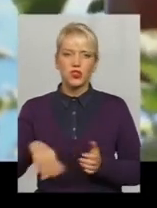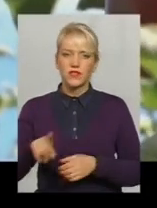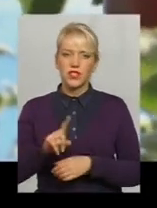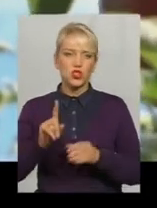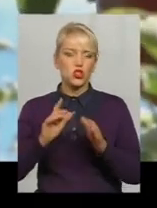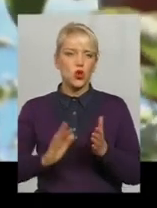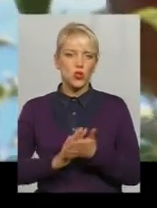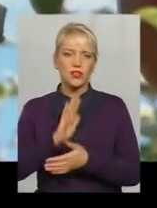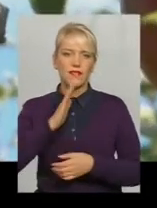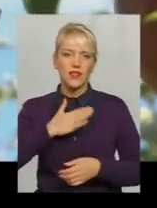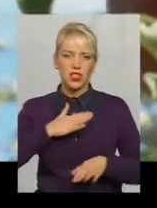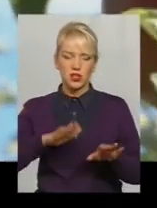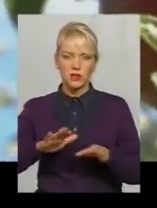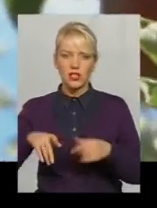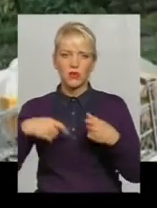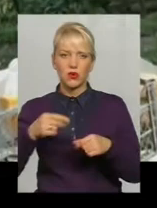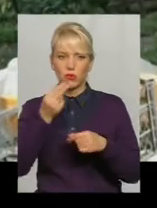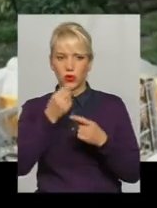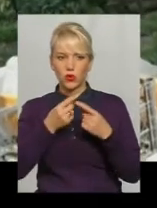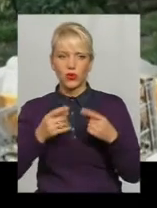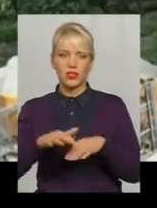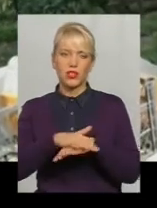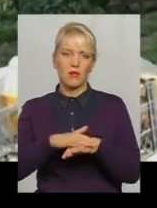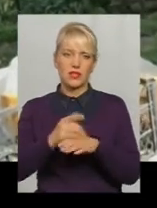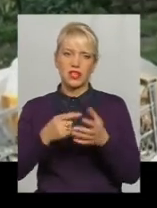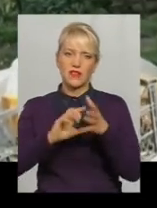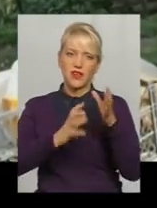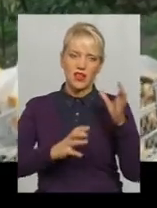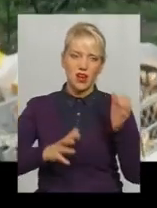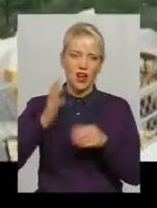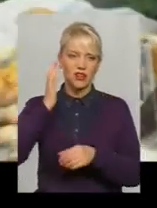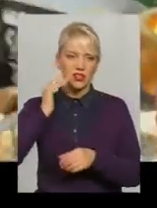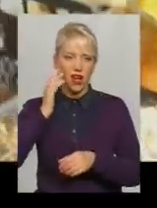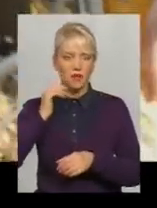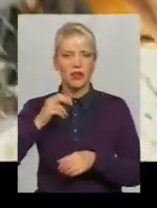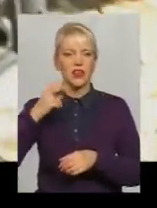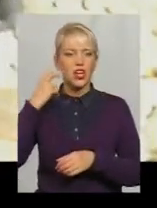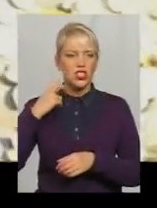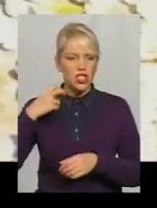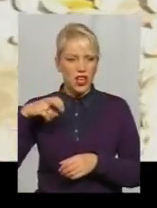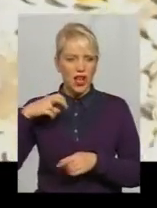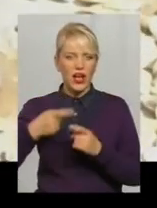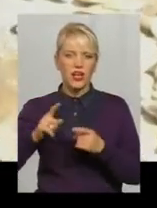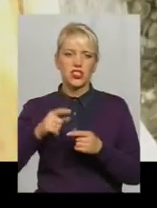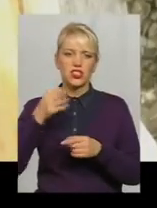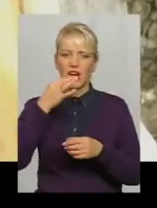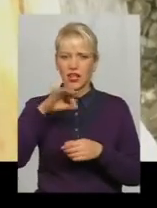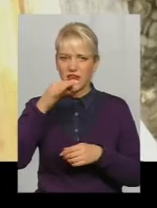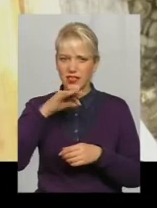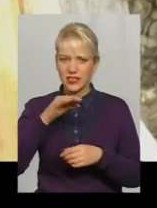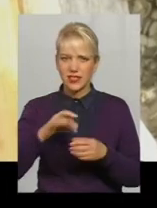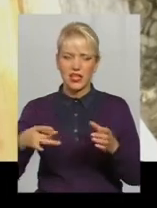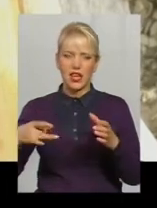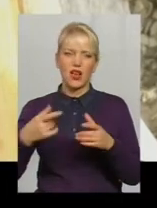нашій місцині, та продає продукти на базарі. Це і виноград, і яблука, і черешні, і гарбузове насіння, і горіхи, і полюниці,